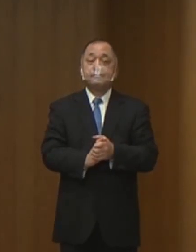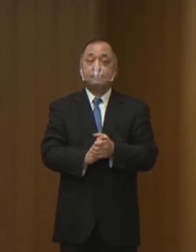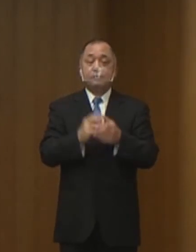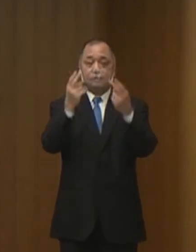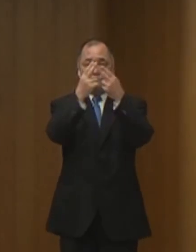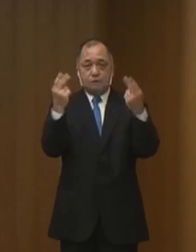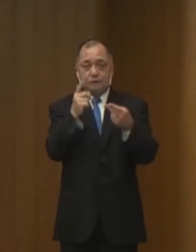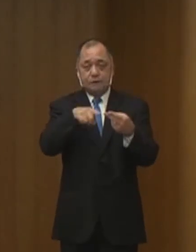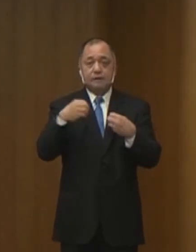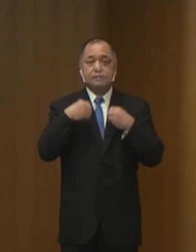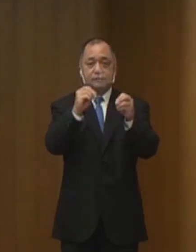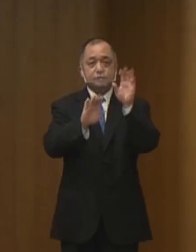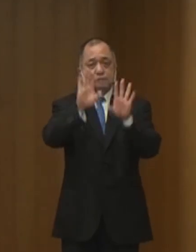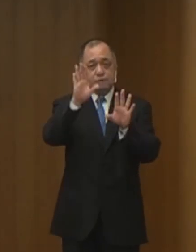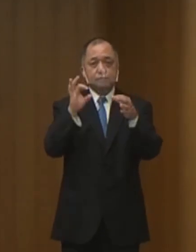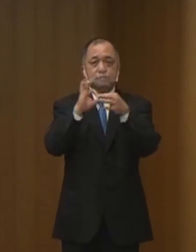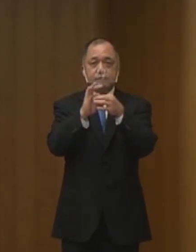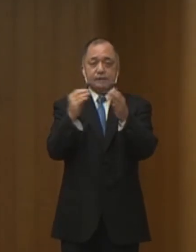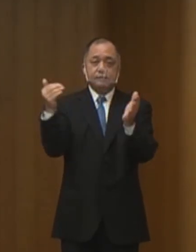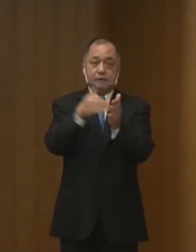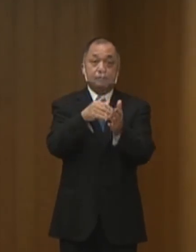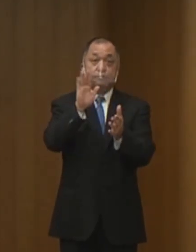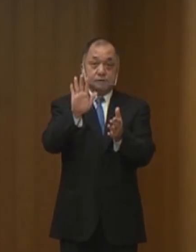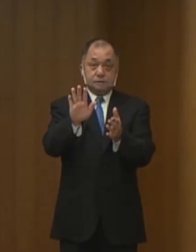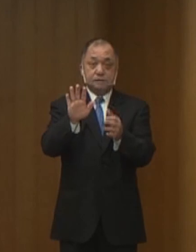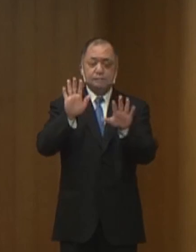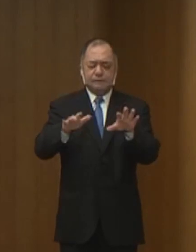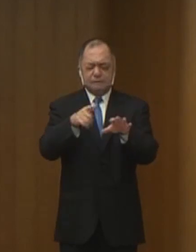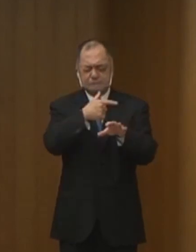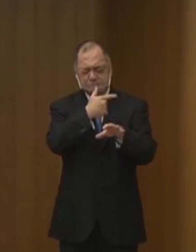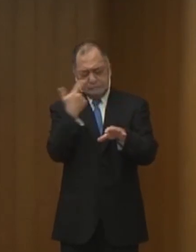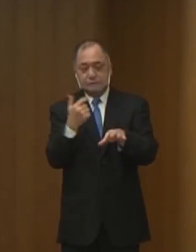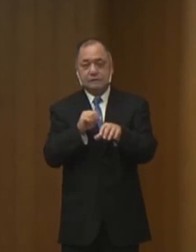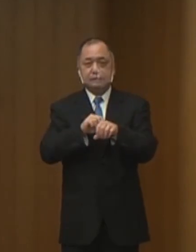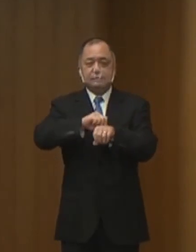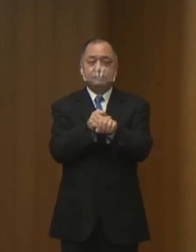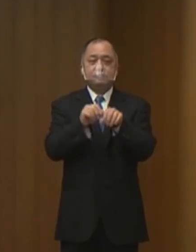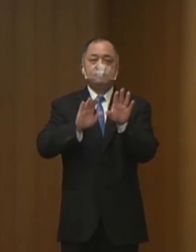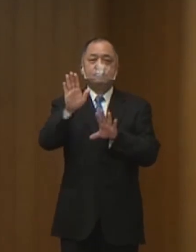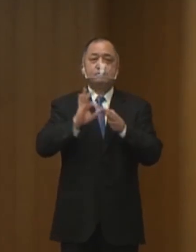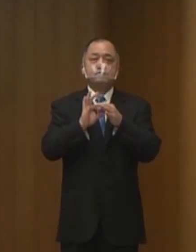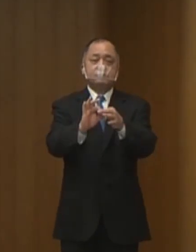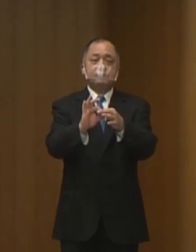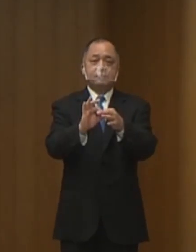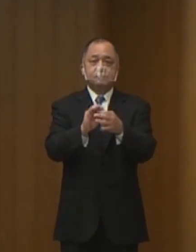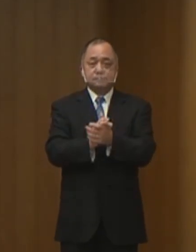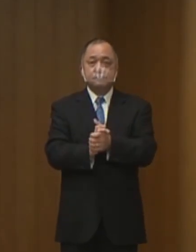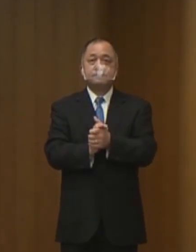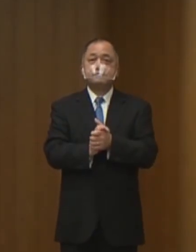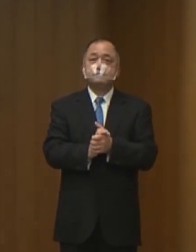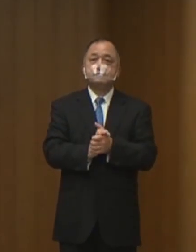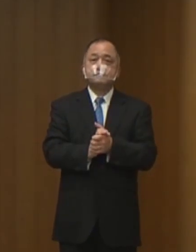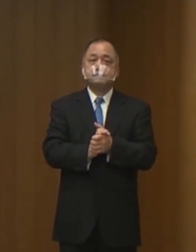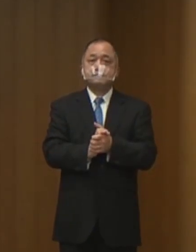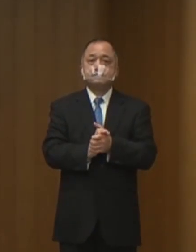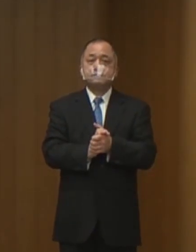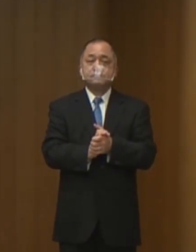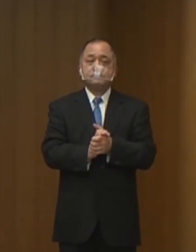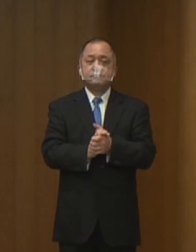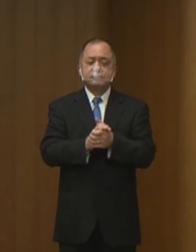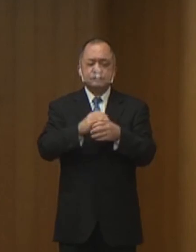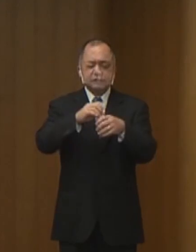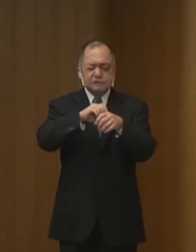内の感染状況について最後でございますが、現在も大変厳しい状況が続いているわけでございます。非常に